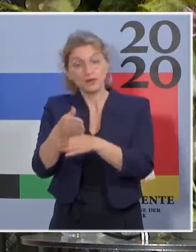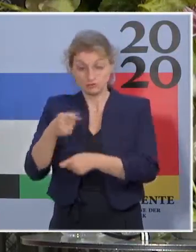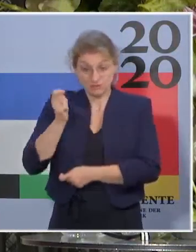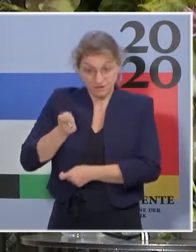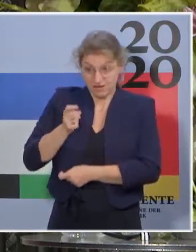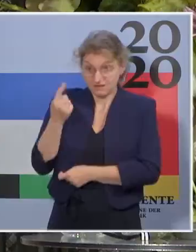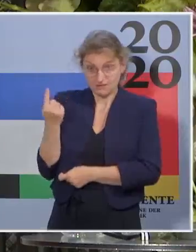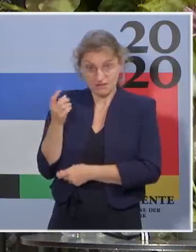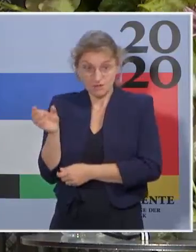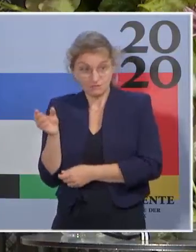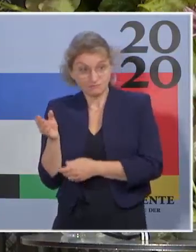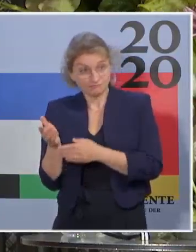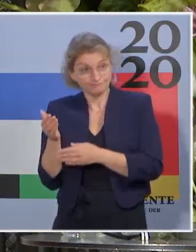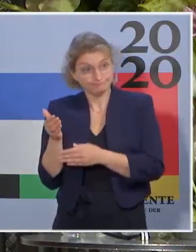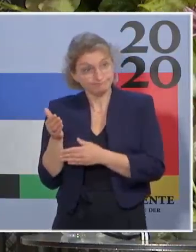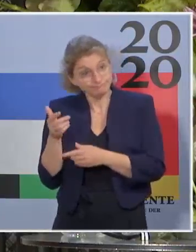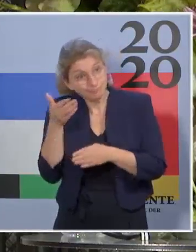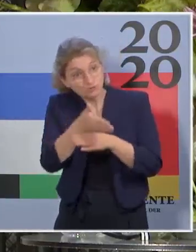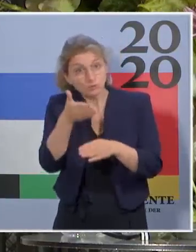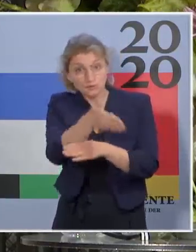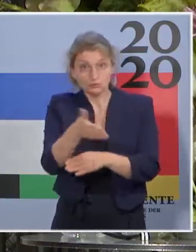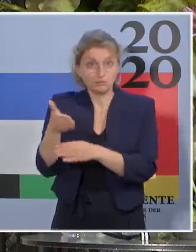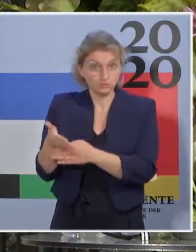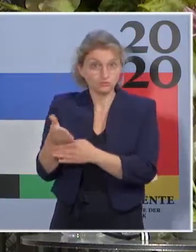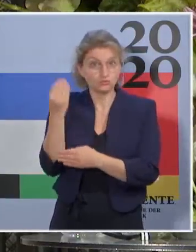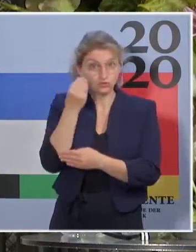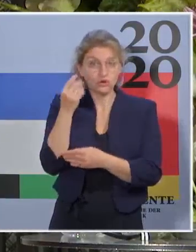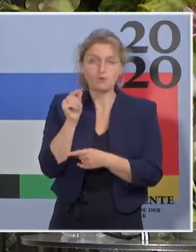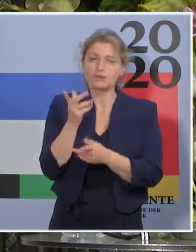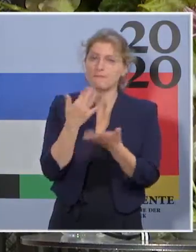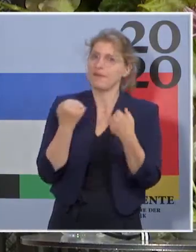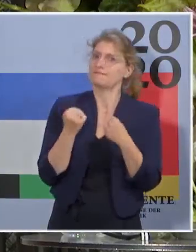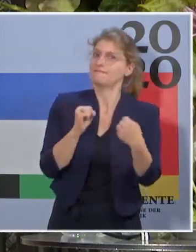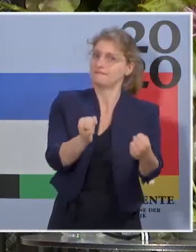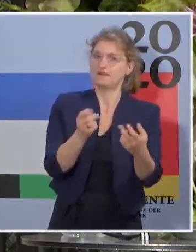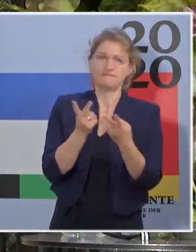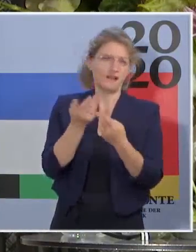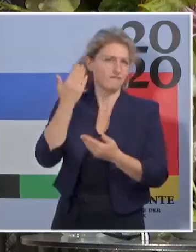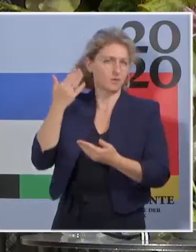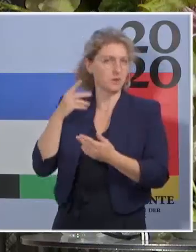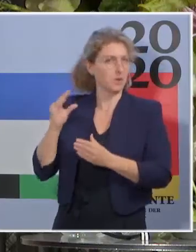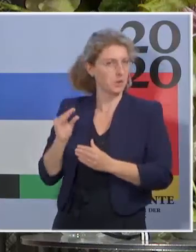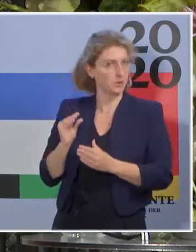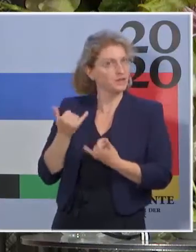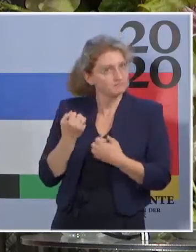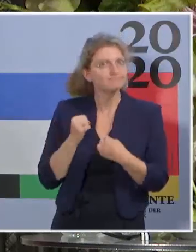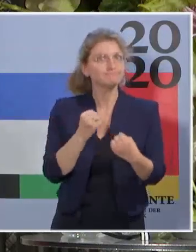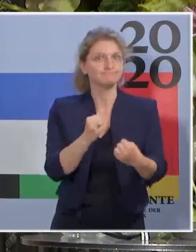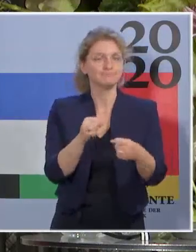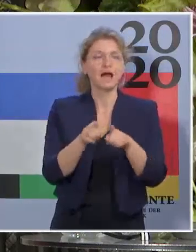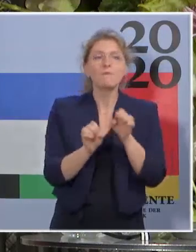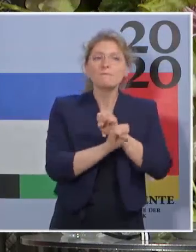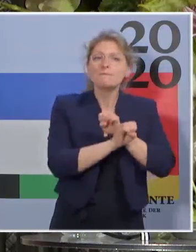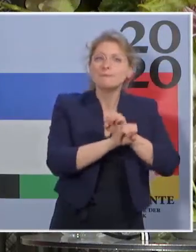und Richterinnen oder Schulen eingeladen. Es wird da wesentlich mehr getan als früher. Auch die Medien, besonders wie Erkenntnisse wie